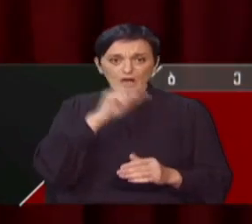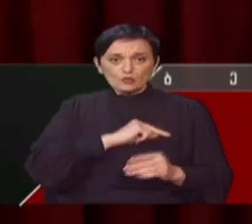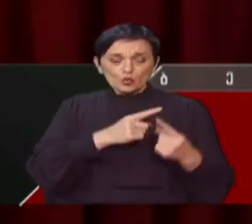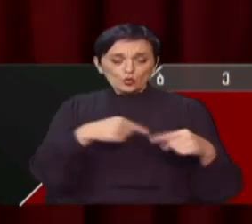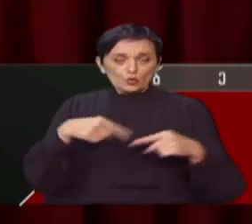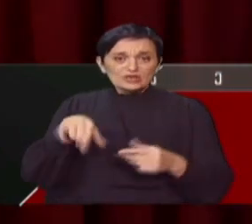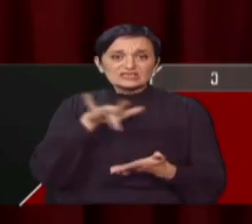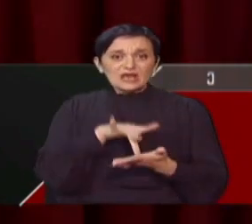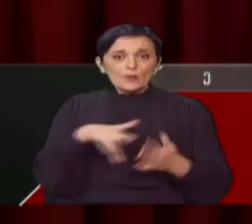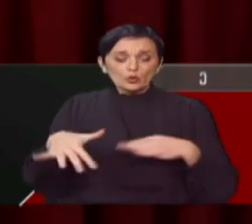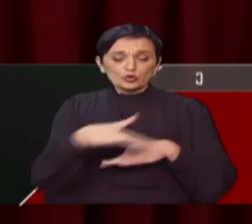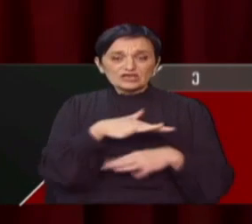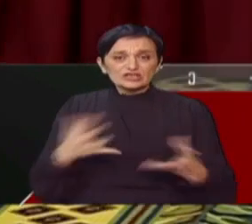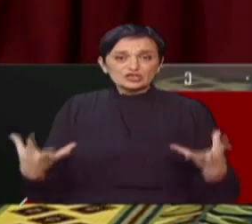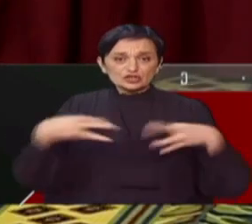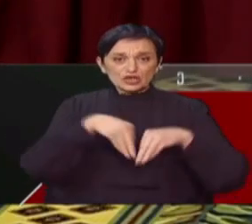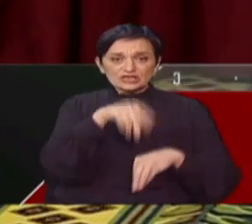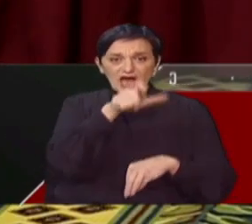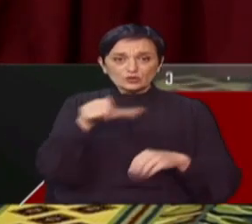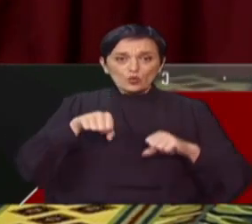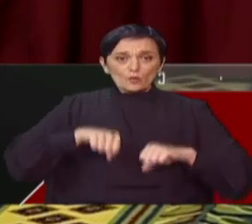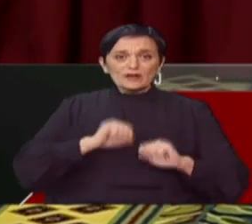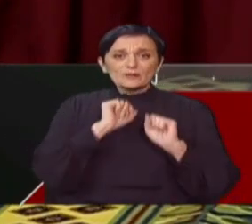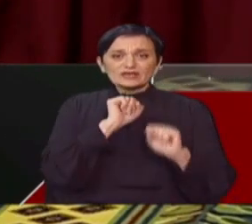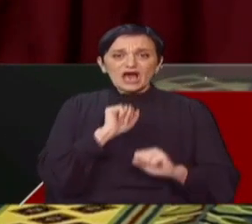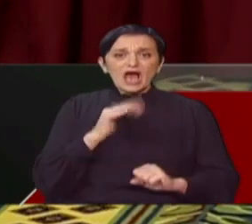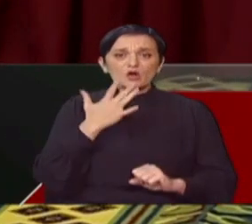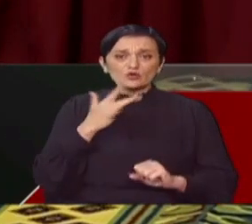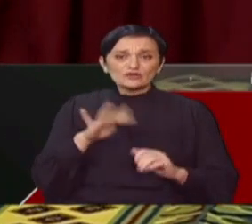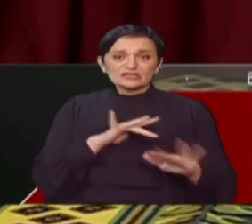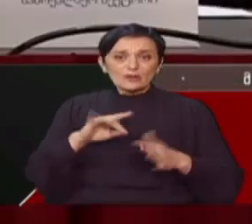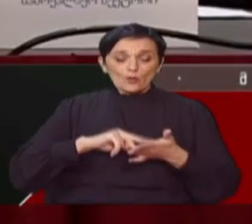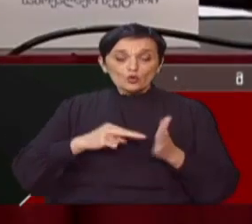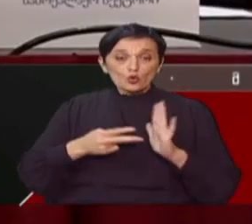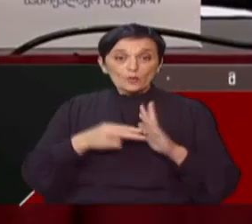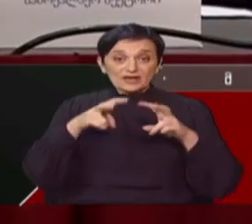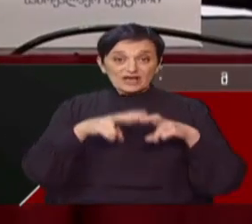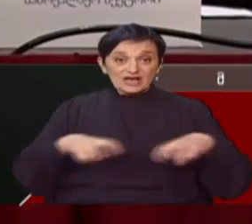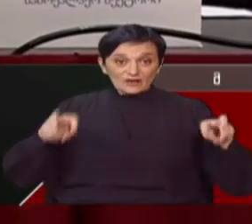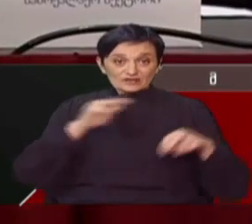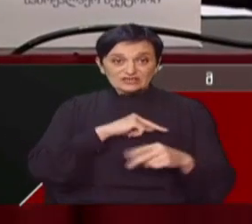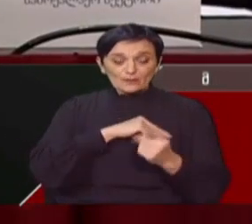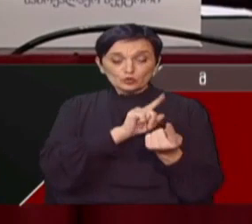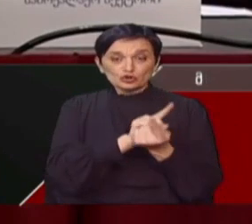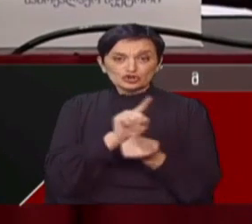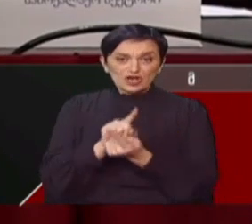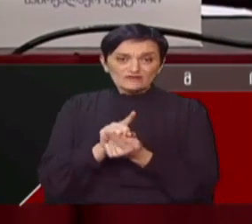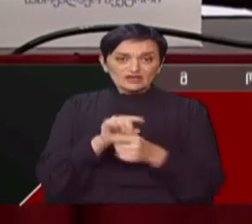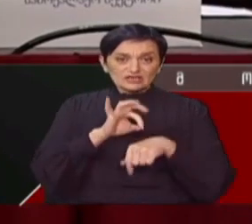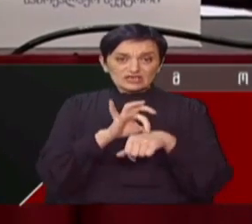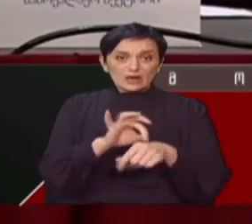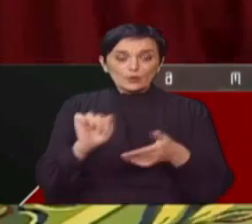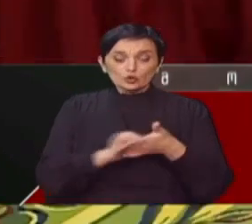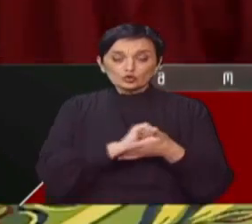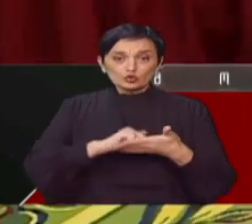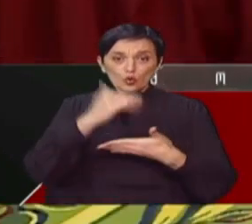უწყებებისა და სამოქალაქო სექტორის ჩართულობით ადამიანის უფლებათა დაცვის ეროვნული სამოქმედო გეგის განხილვის მორიგის სამუშაო შეხვედრა გაიმართა.